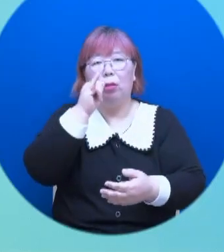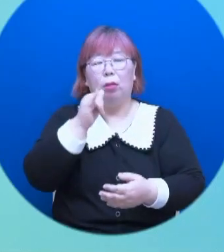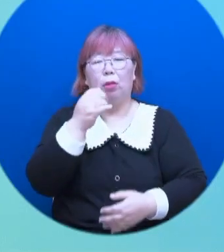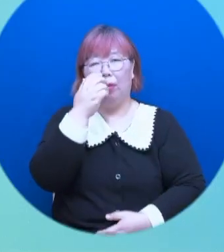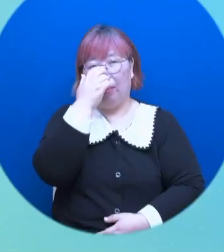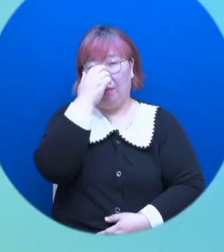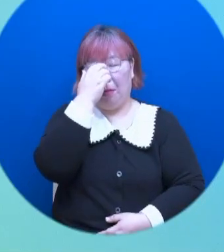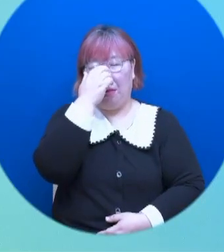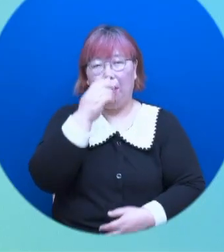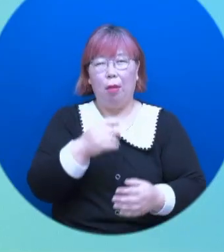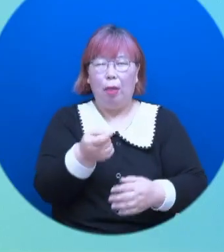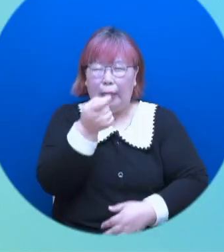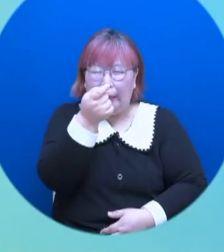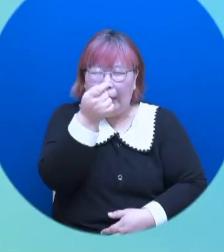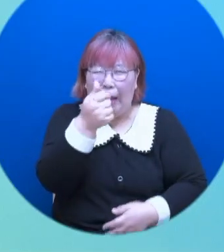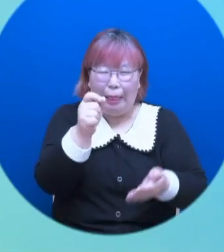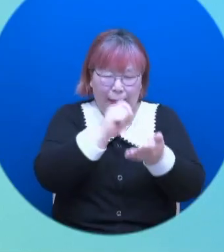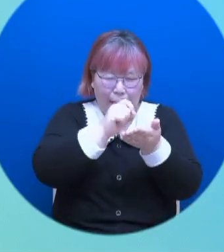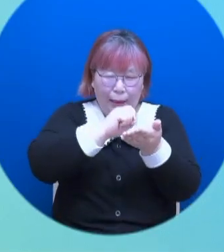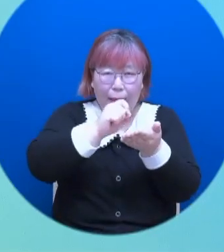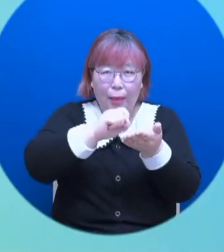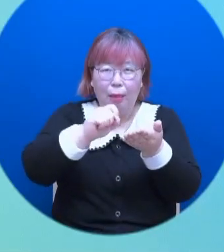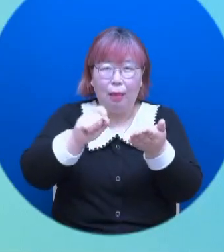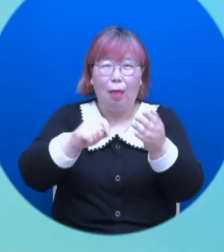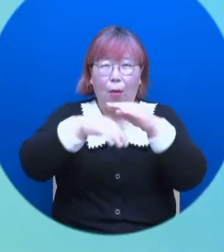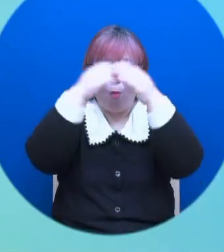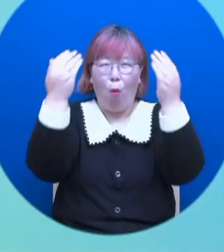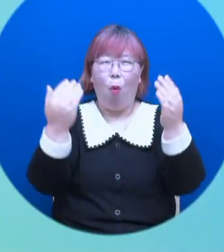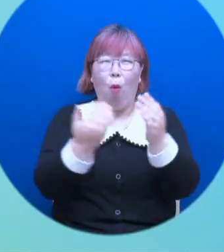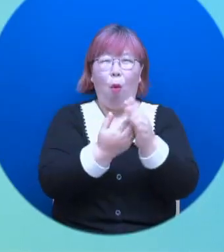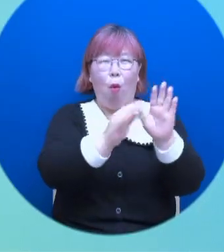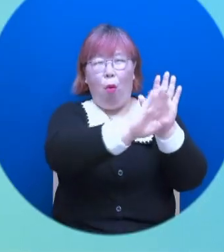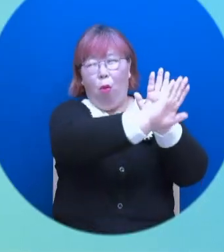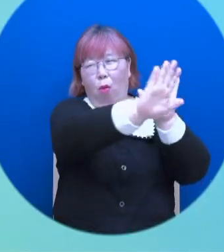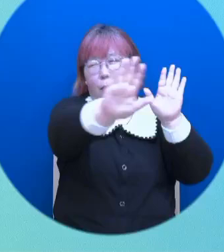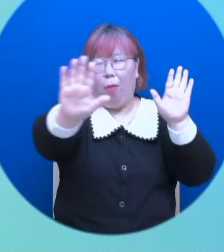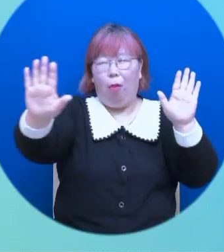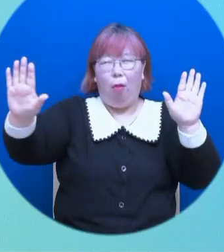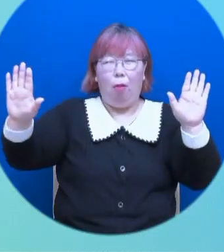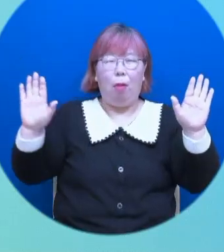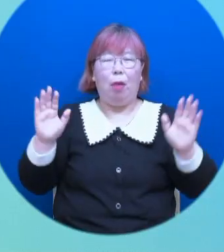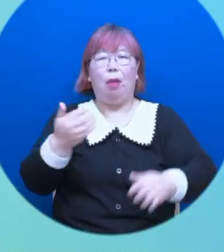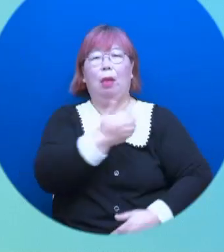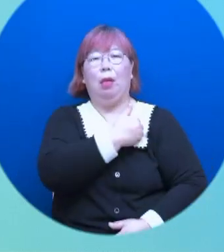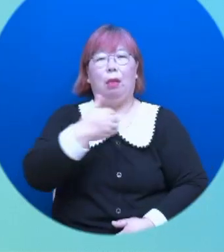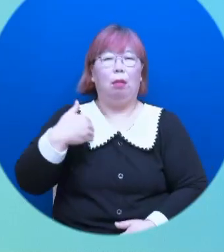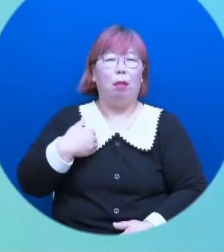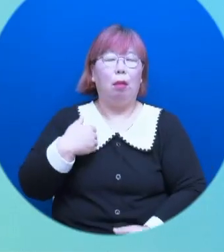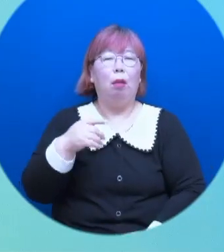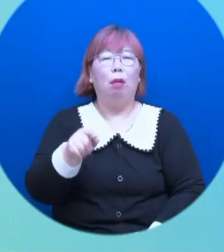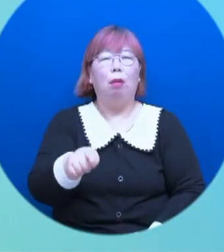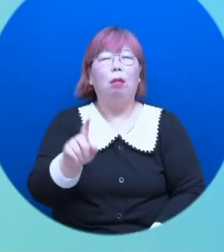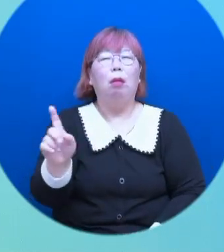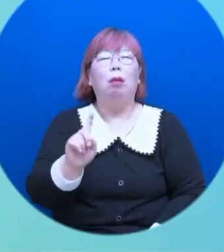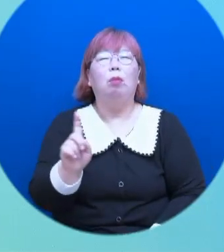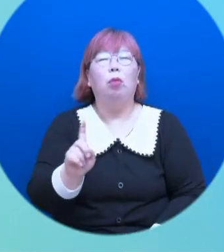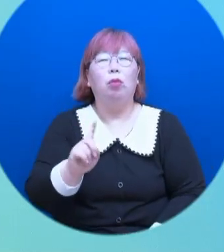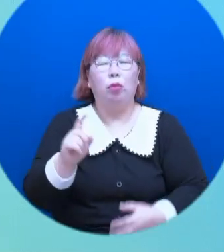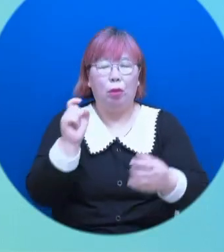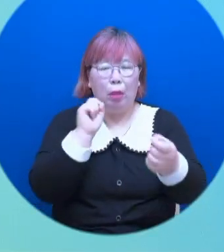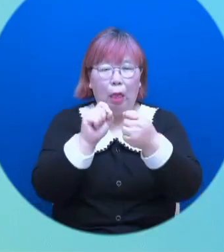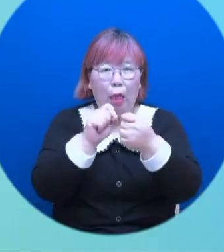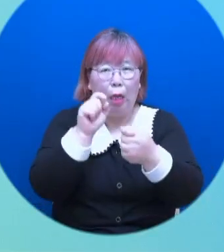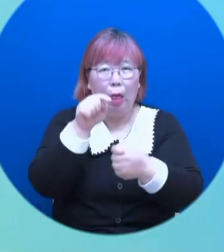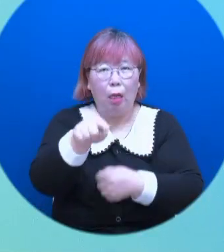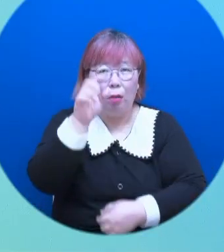않아요. 조그만 글씨가 온 벽을 가득히 채우고 있습니다. 이게 뭔가 하고 가까이 가서